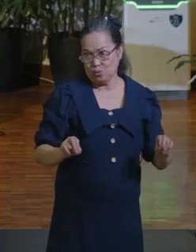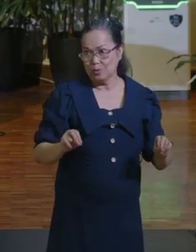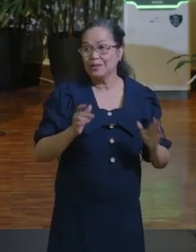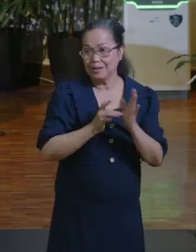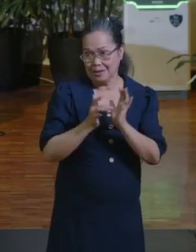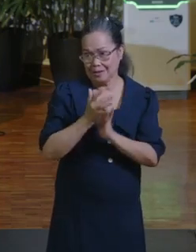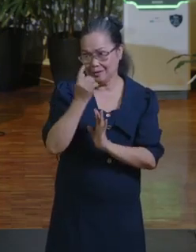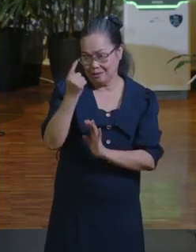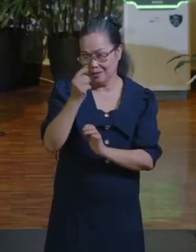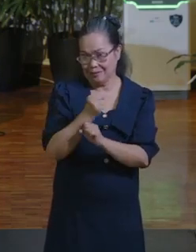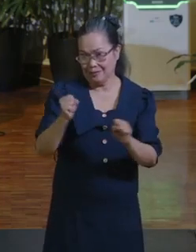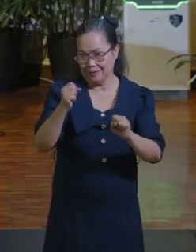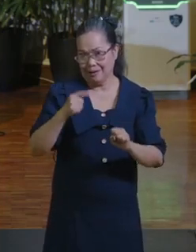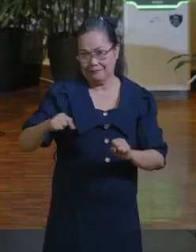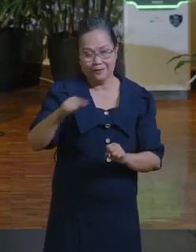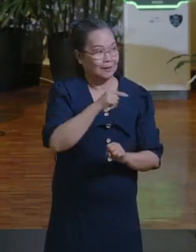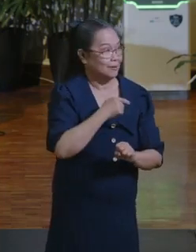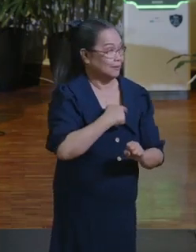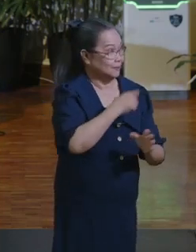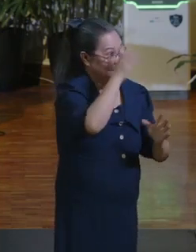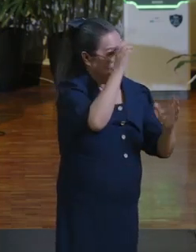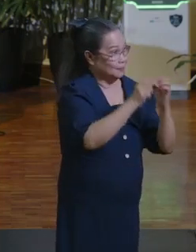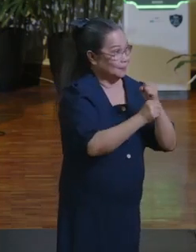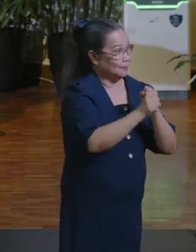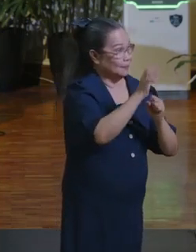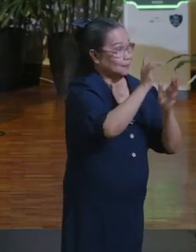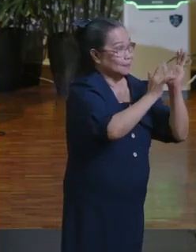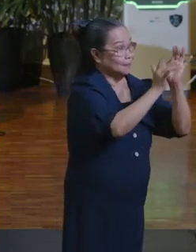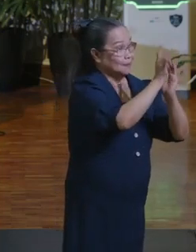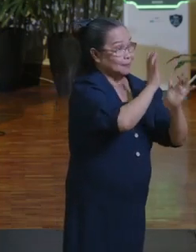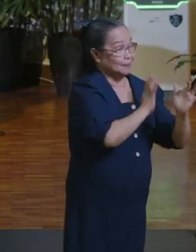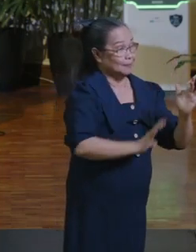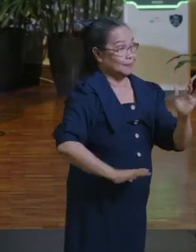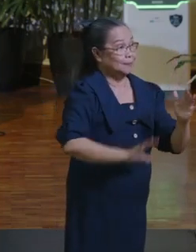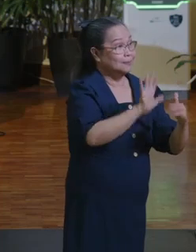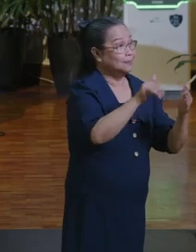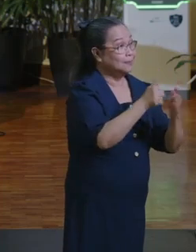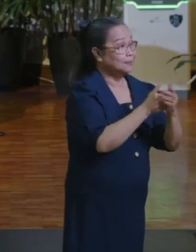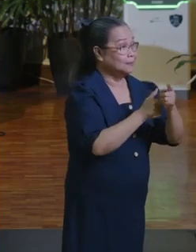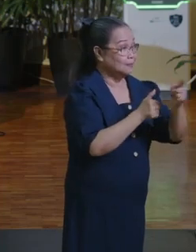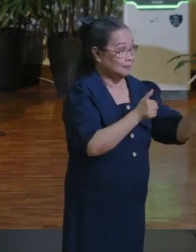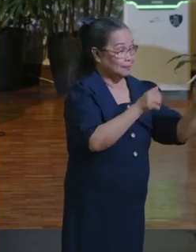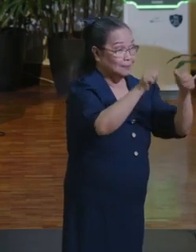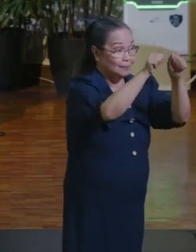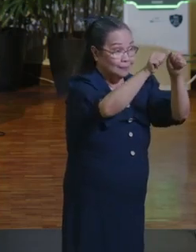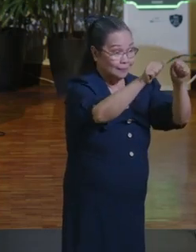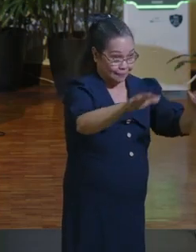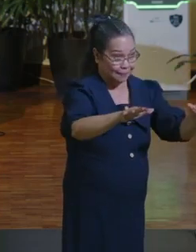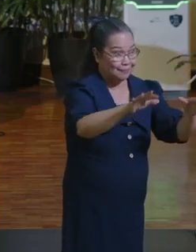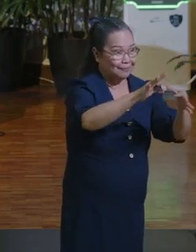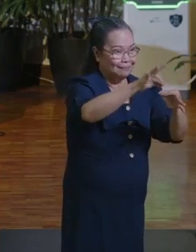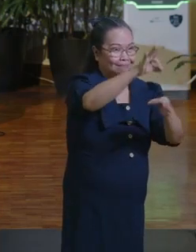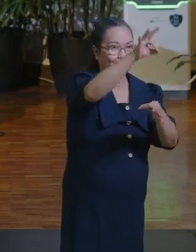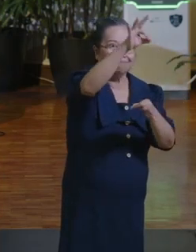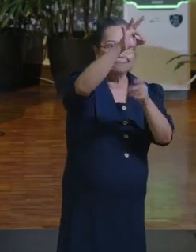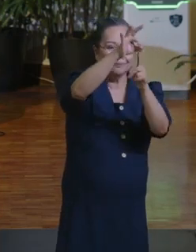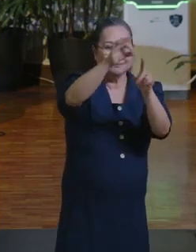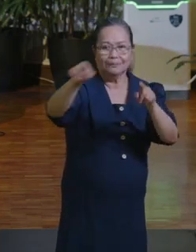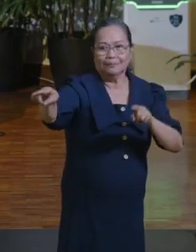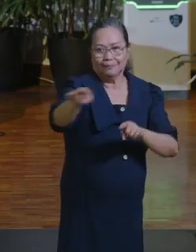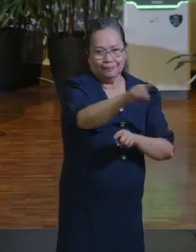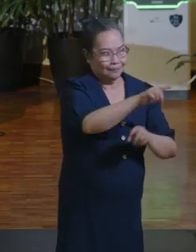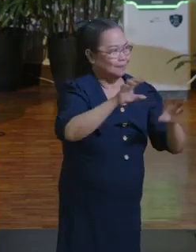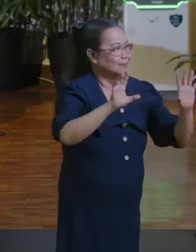sa ating pananampalataya kay Jesus, ang lahat ng spiritual blessings ay ating